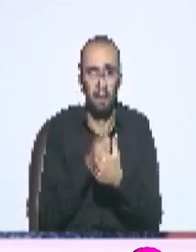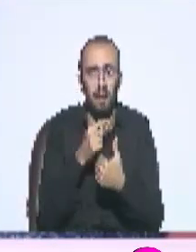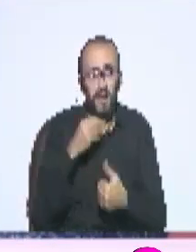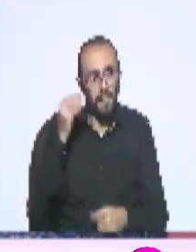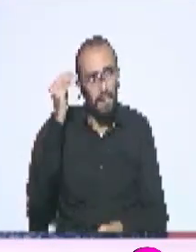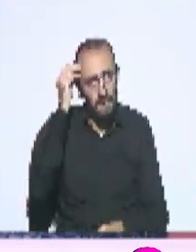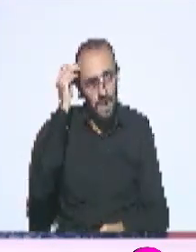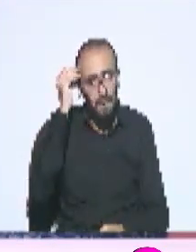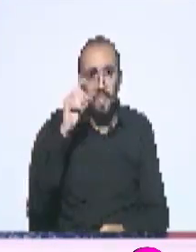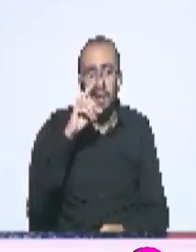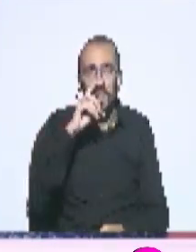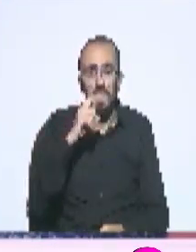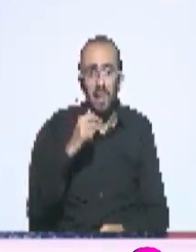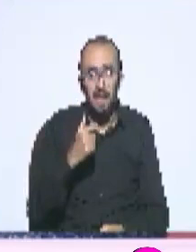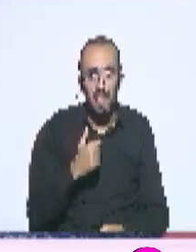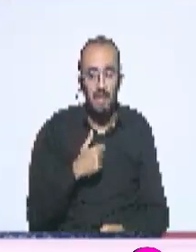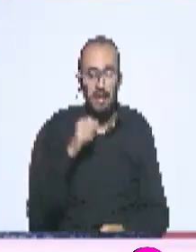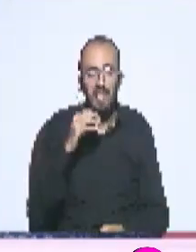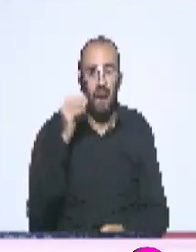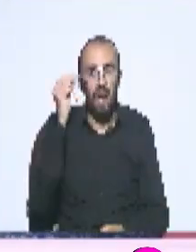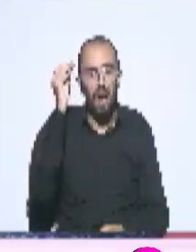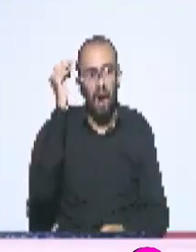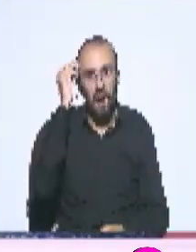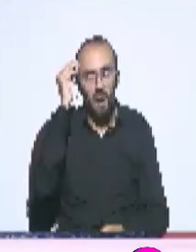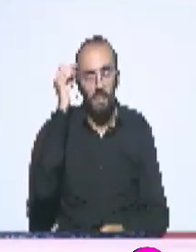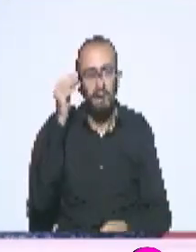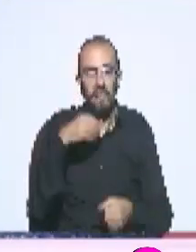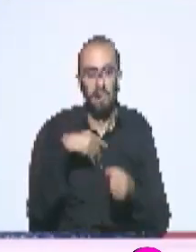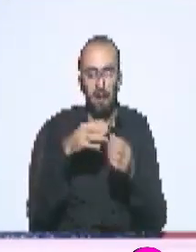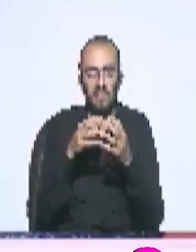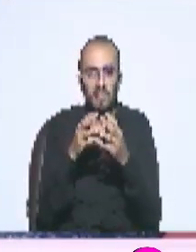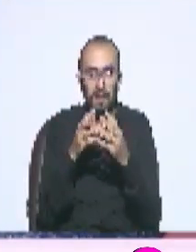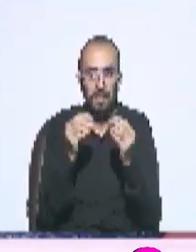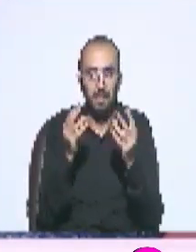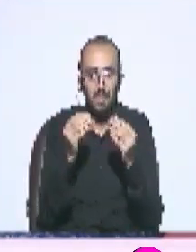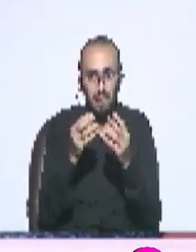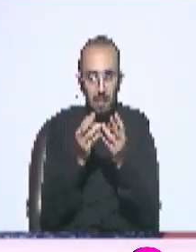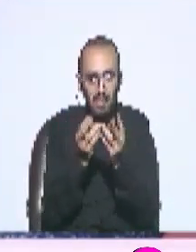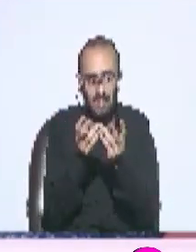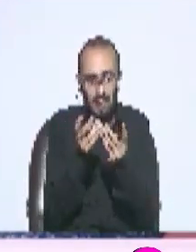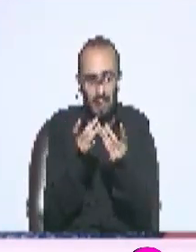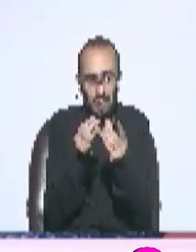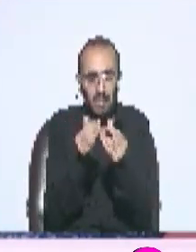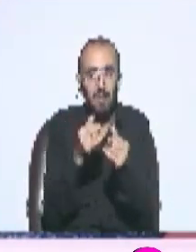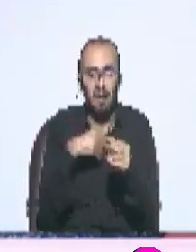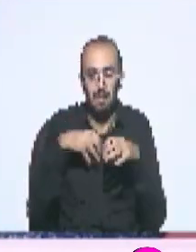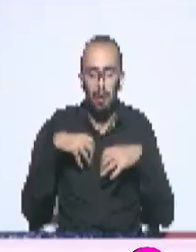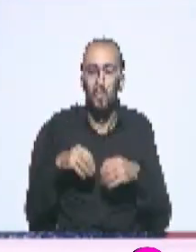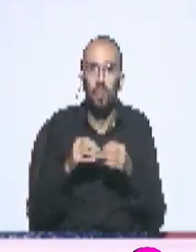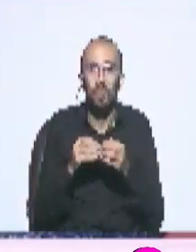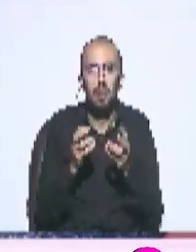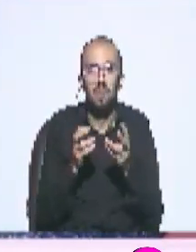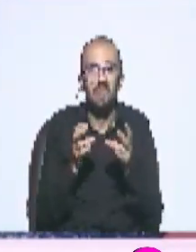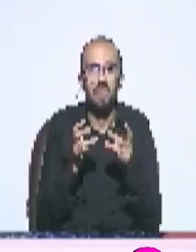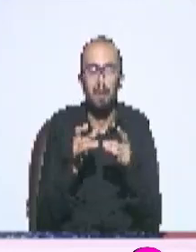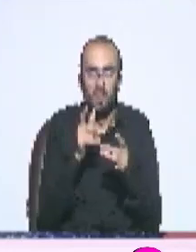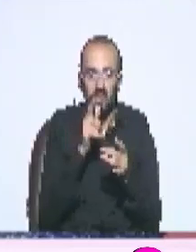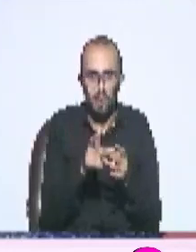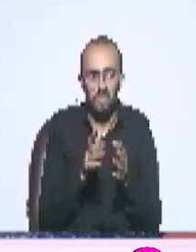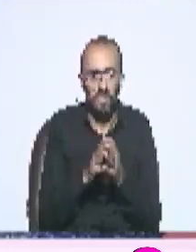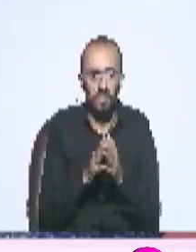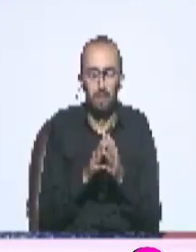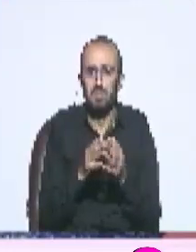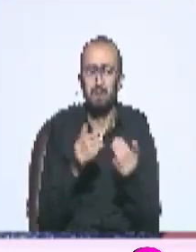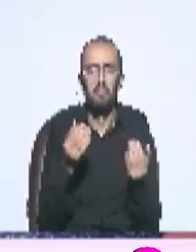معرفتي بنفسي هيخليني اعرف اسرد او اعمل ليستن للضغوط اللي انا بتعرض لها لان انا